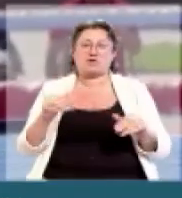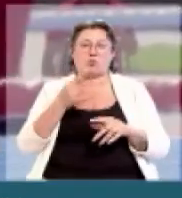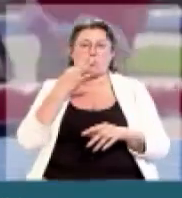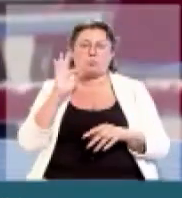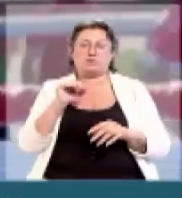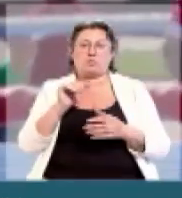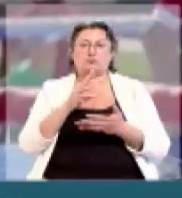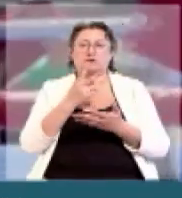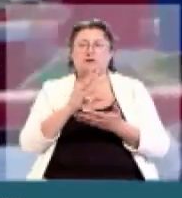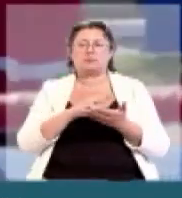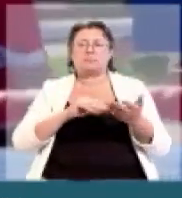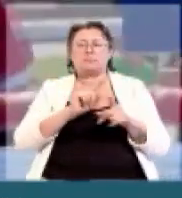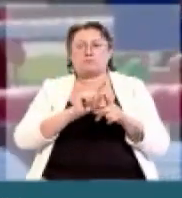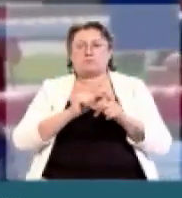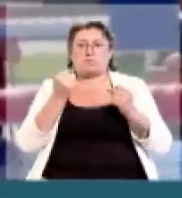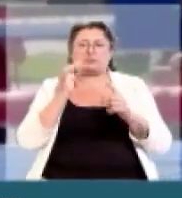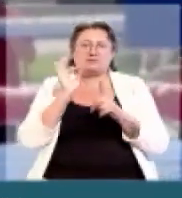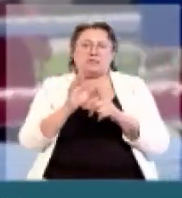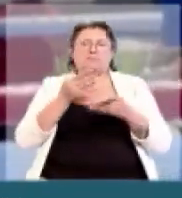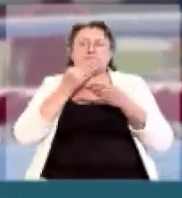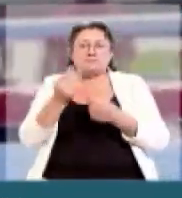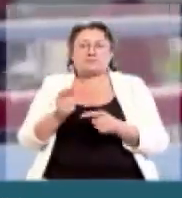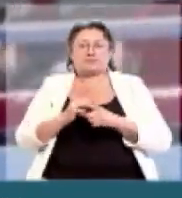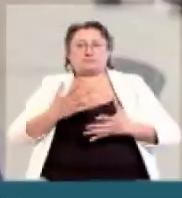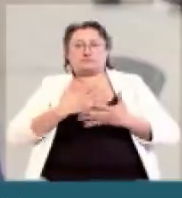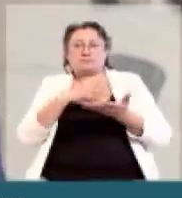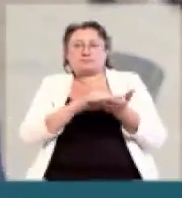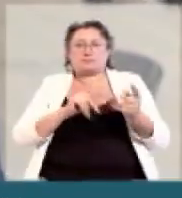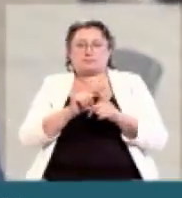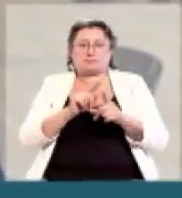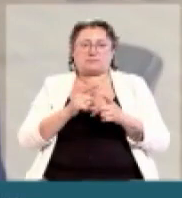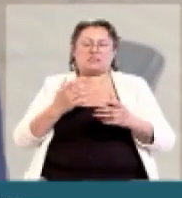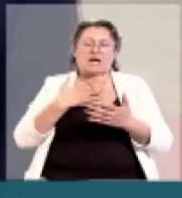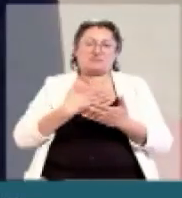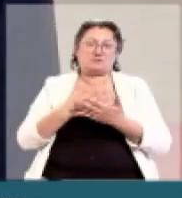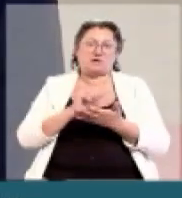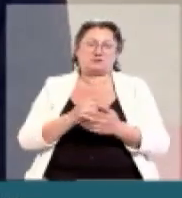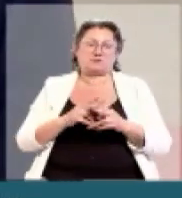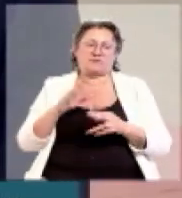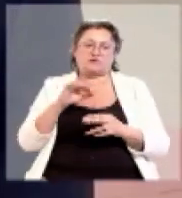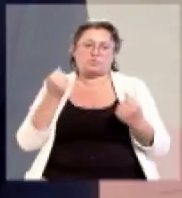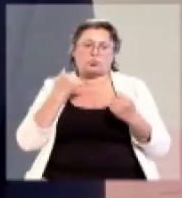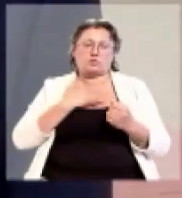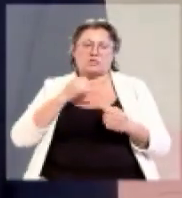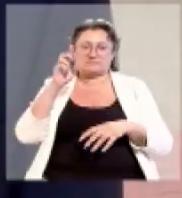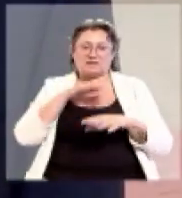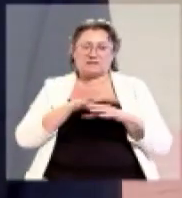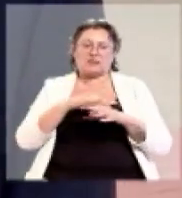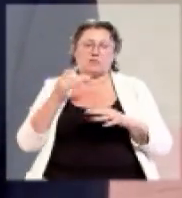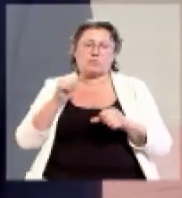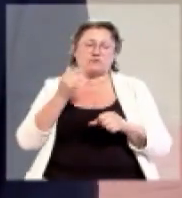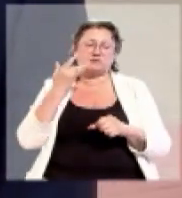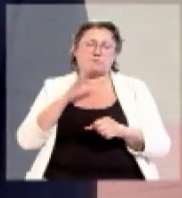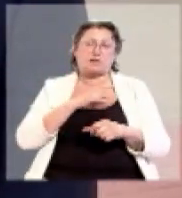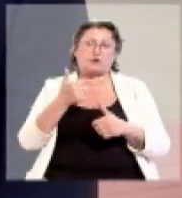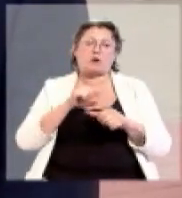может вдохновить ребят на достижение спортивных целей, мотивировать молодых бойцов активно заниматься этим видом спорта. В нашей стране бокс всегда хорошо был